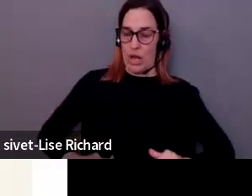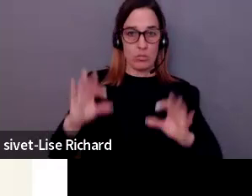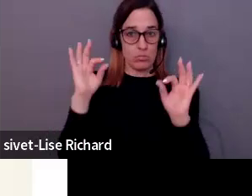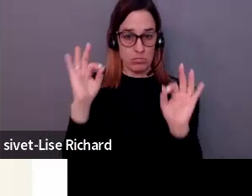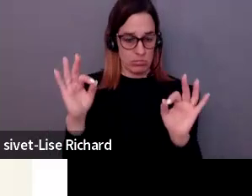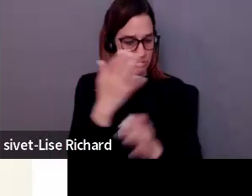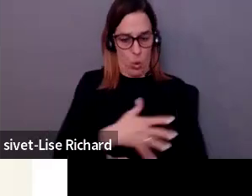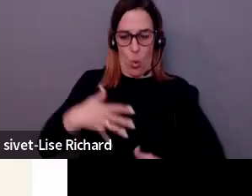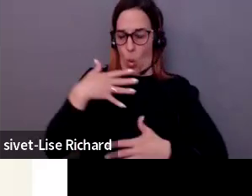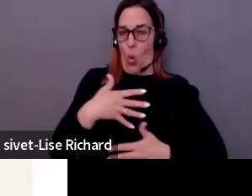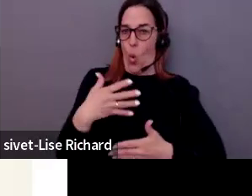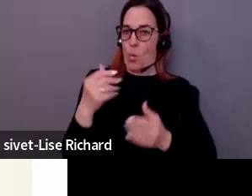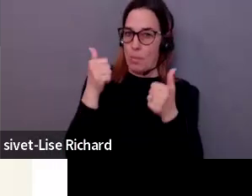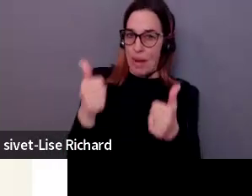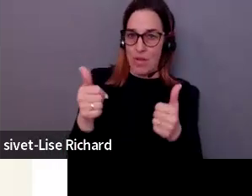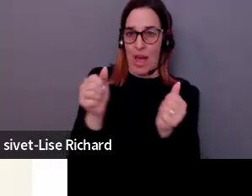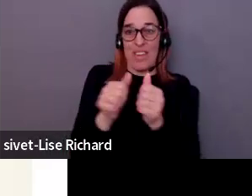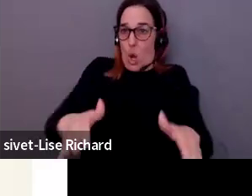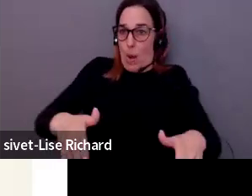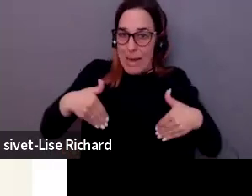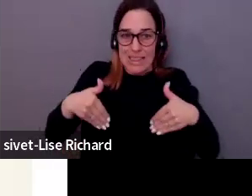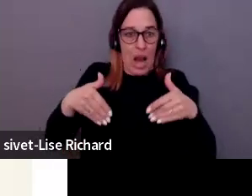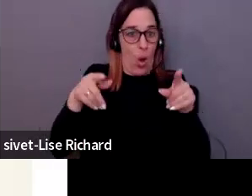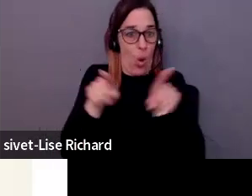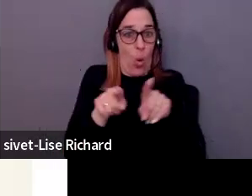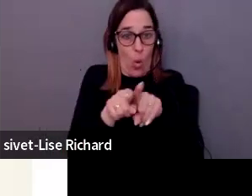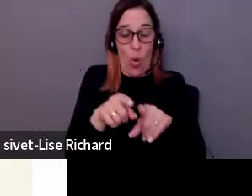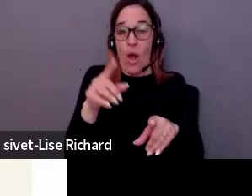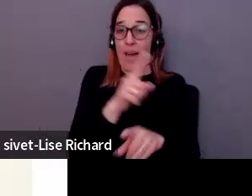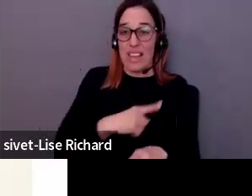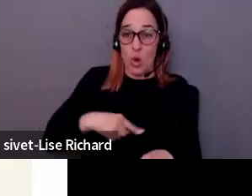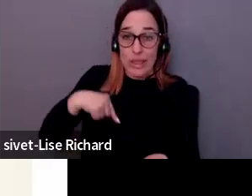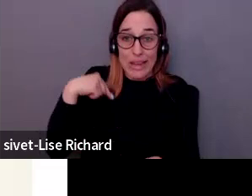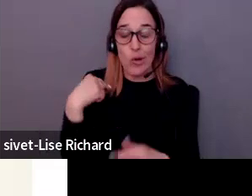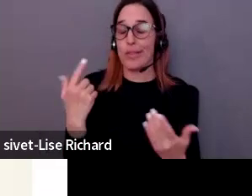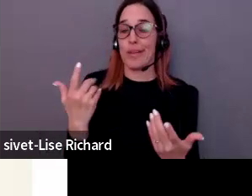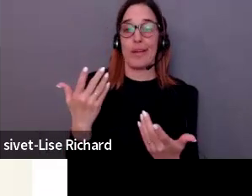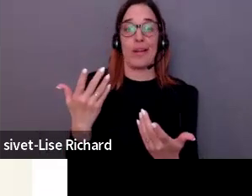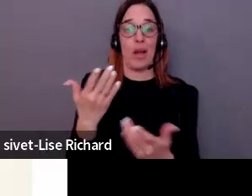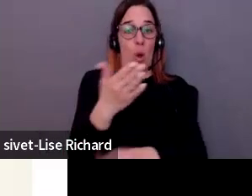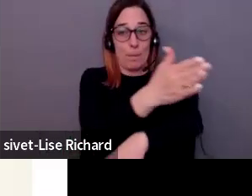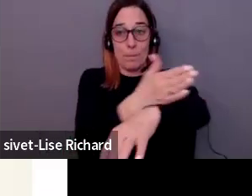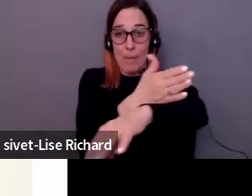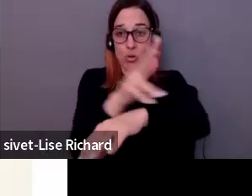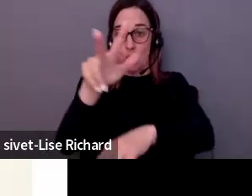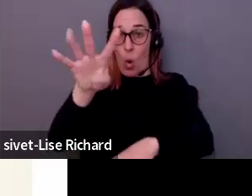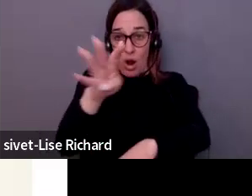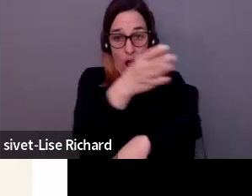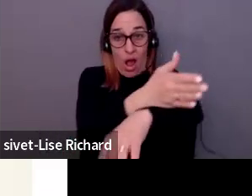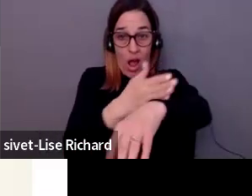qu'on a ce qui nous avantage, un pantalon en A, un décolleté, une manche trois quarts.